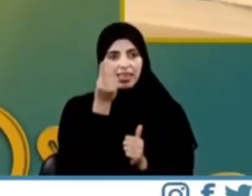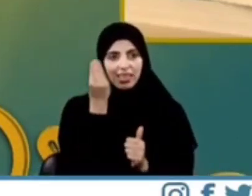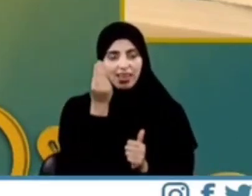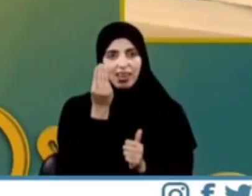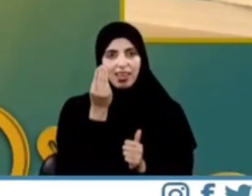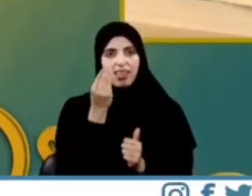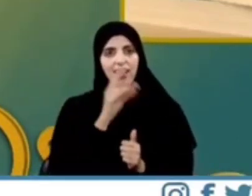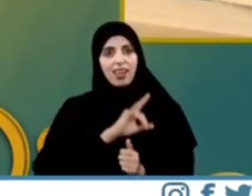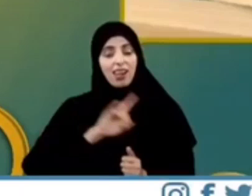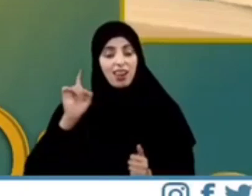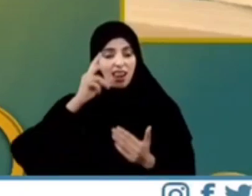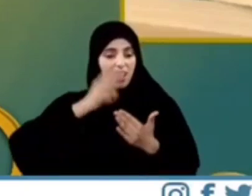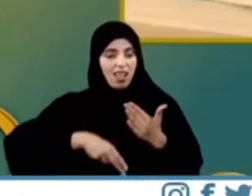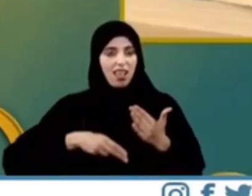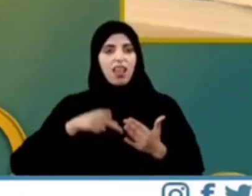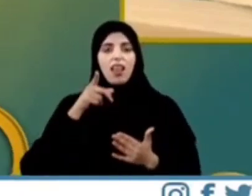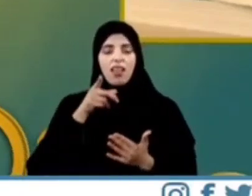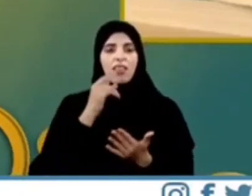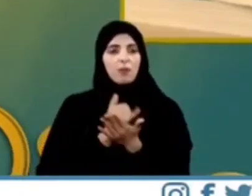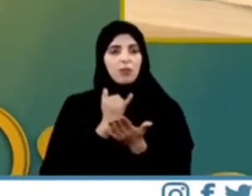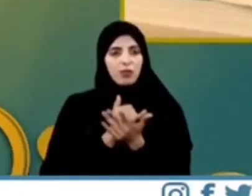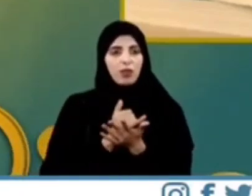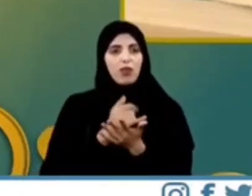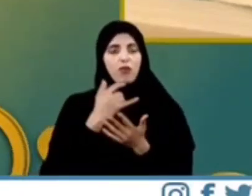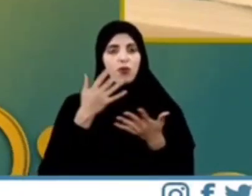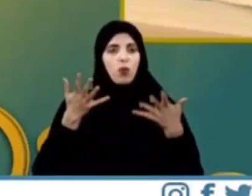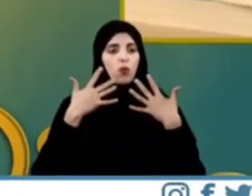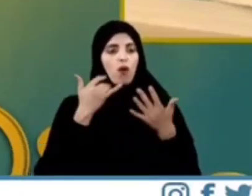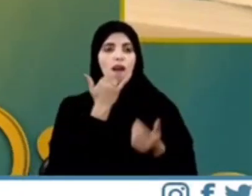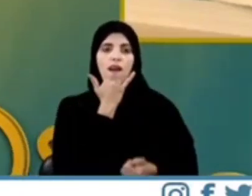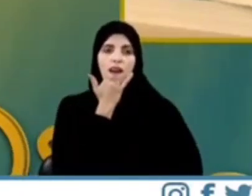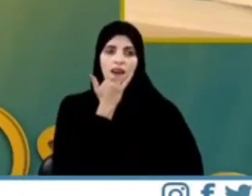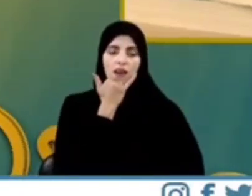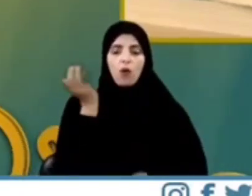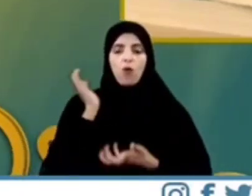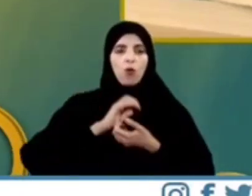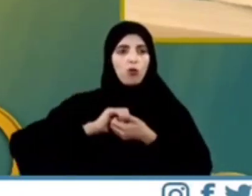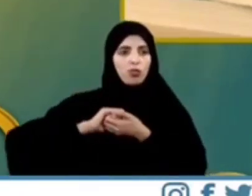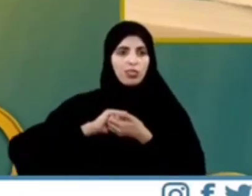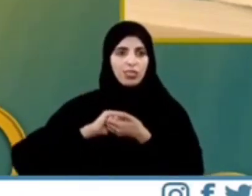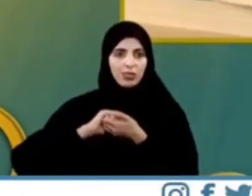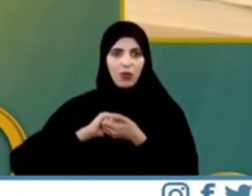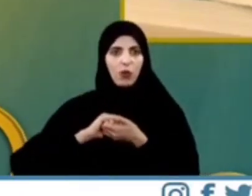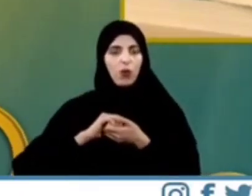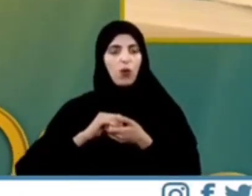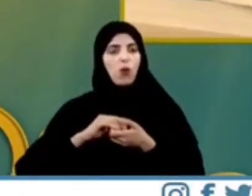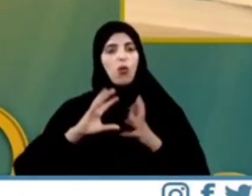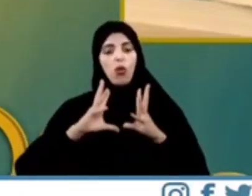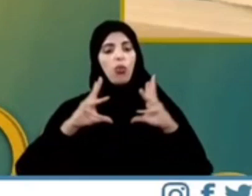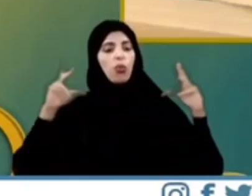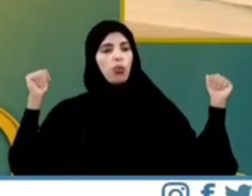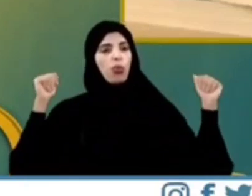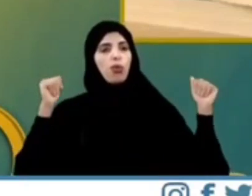اللي لولا هذا القرار كانت ستكون في مهب الريح، والصحبة ايضا في مهب